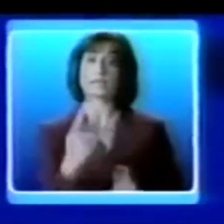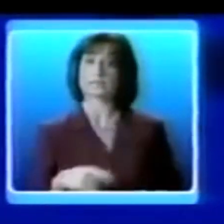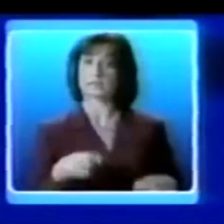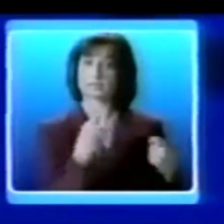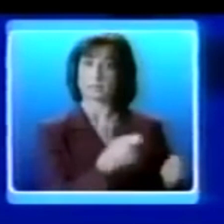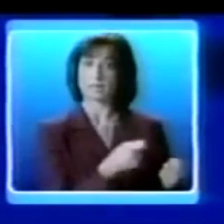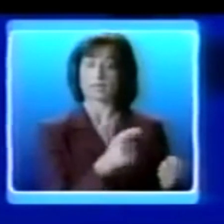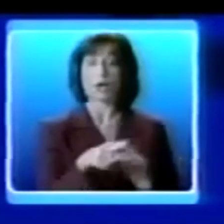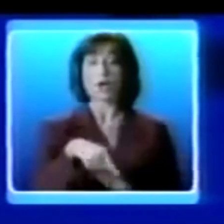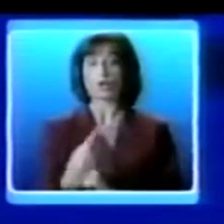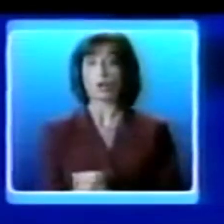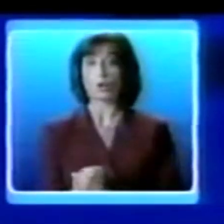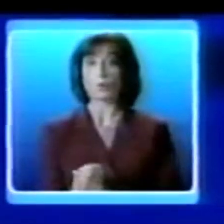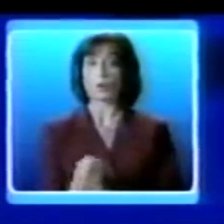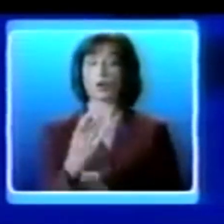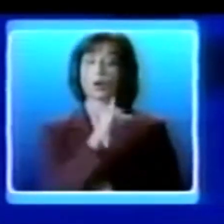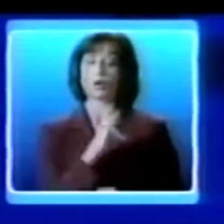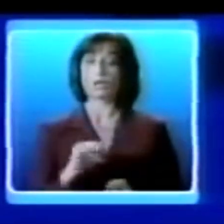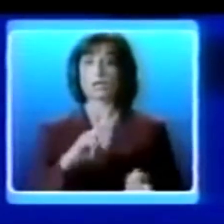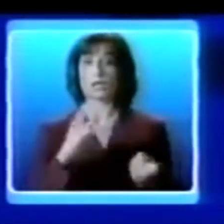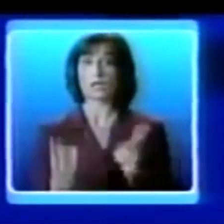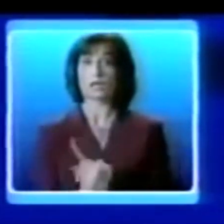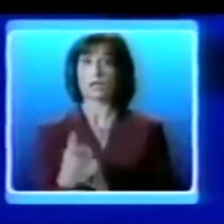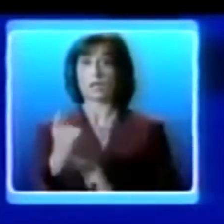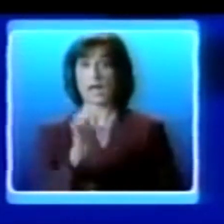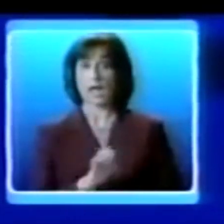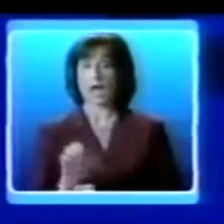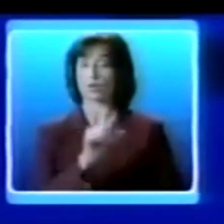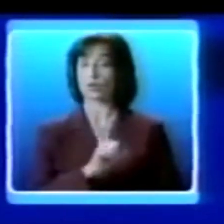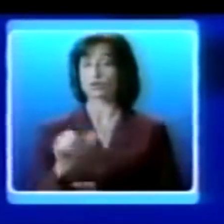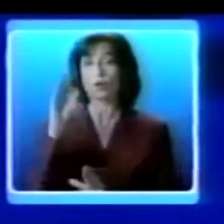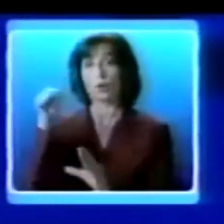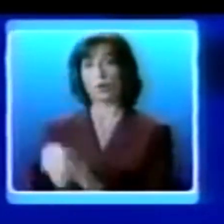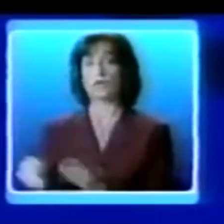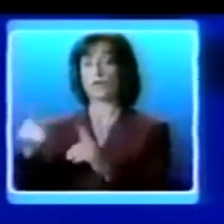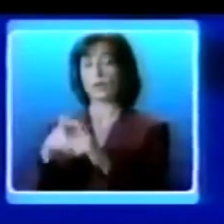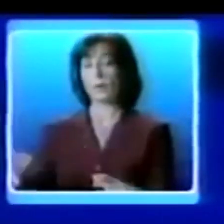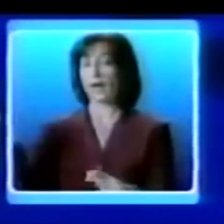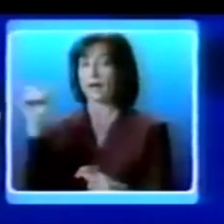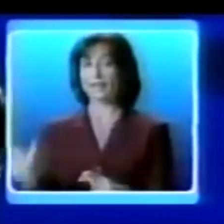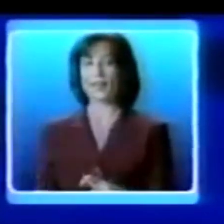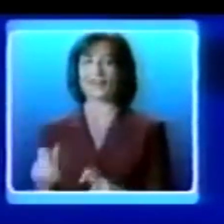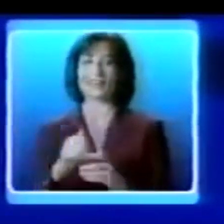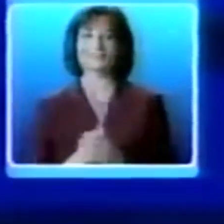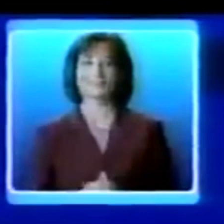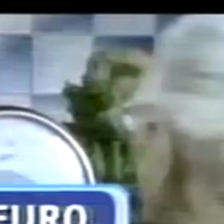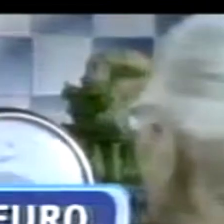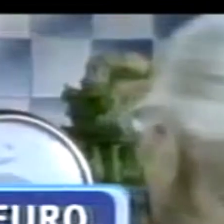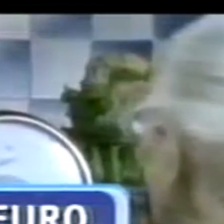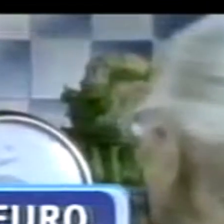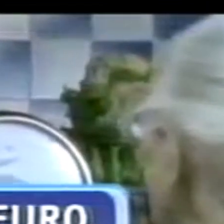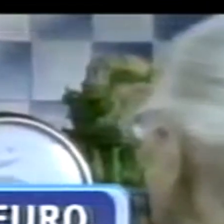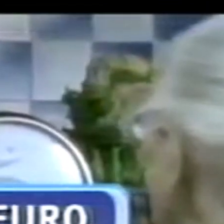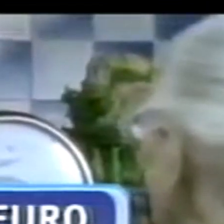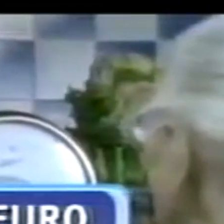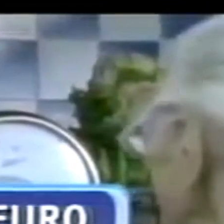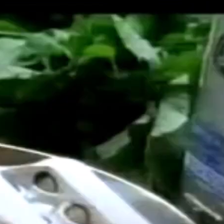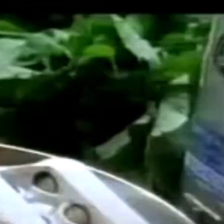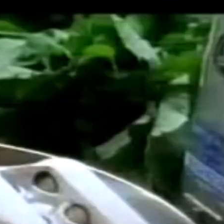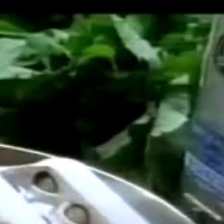spese. Dopo, le lire potranno essere cambiate in euro solo nelle filiali della Banca d'Italia.